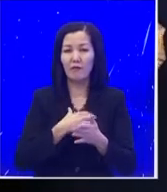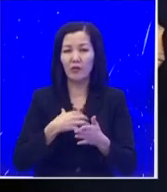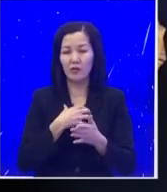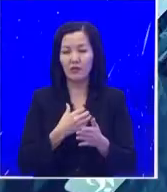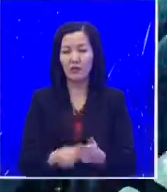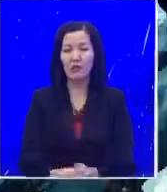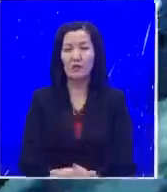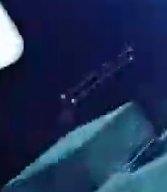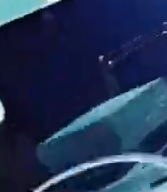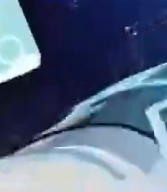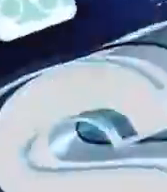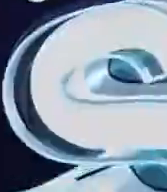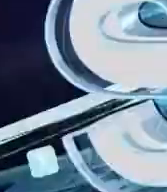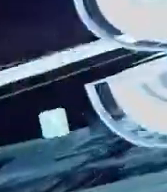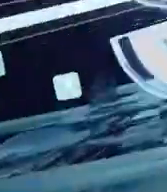телеарнасы.